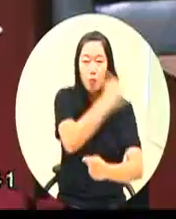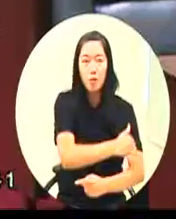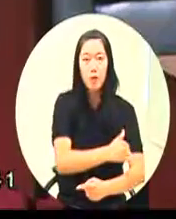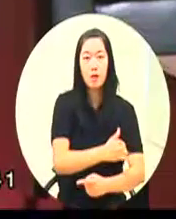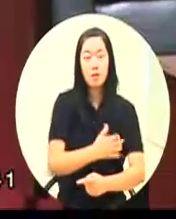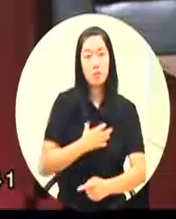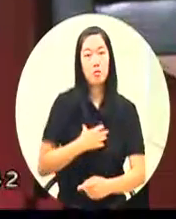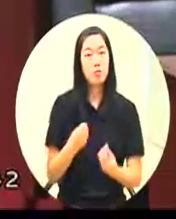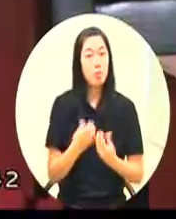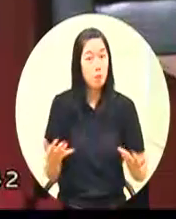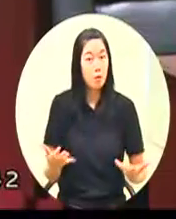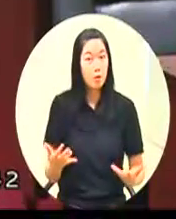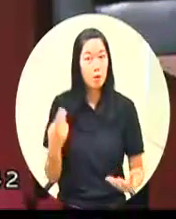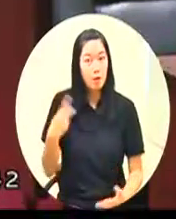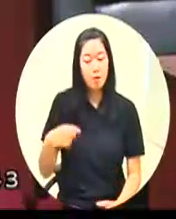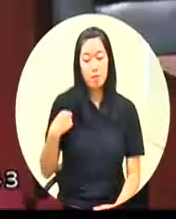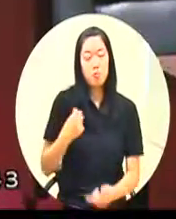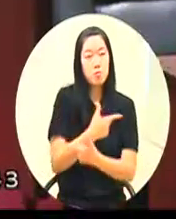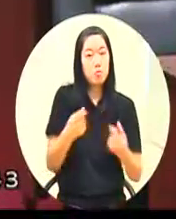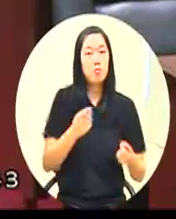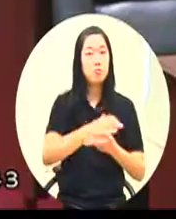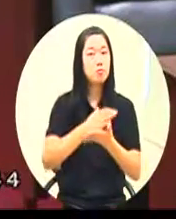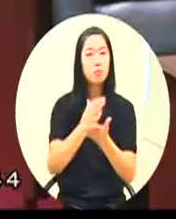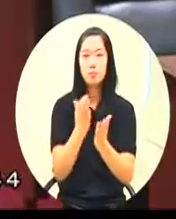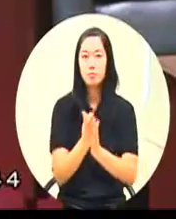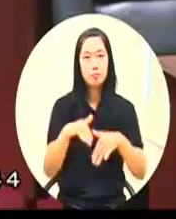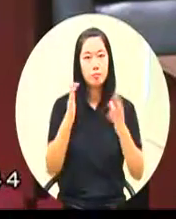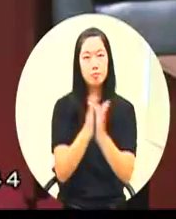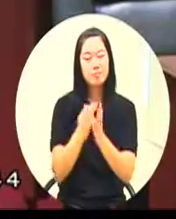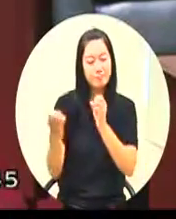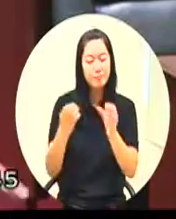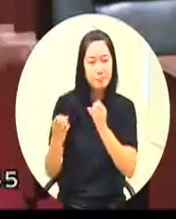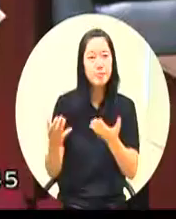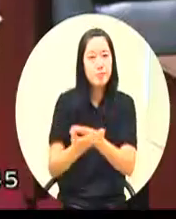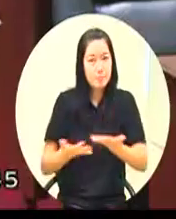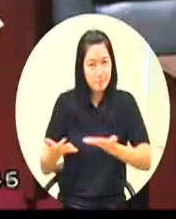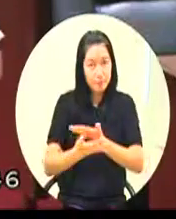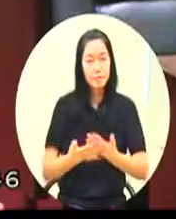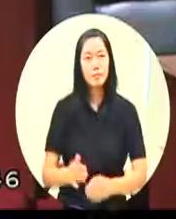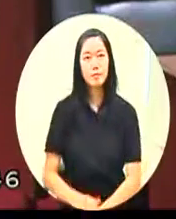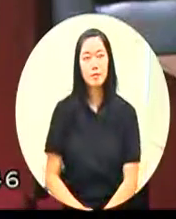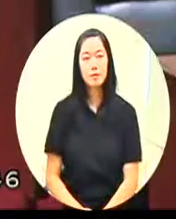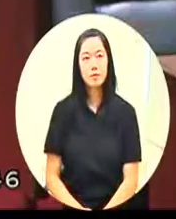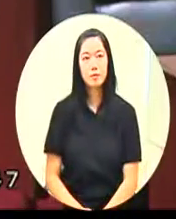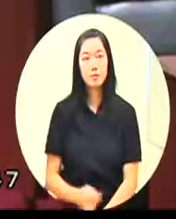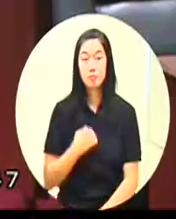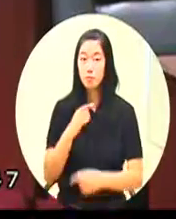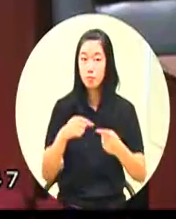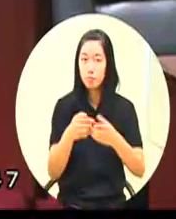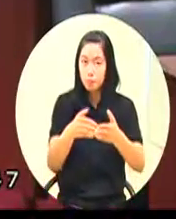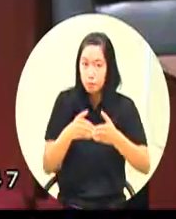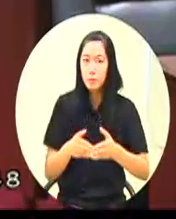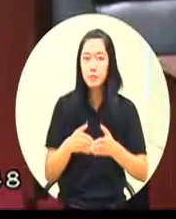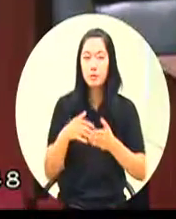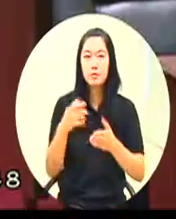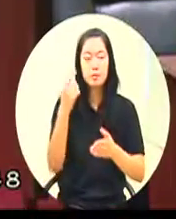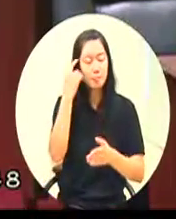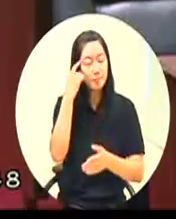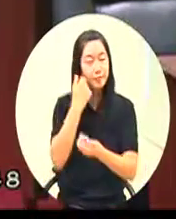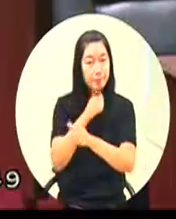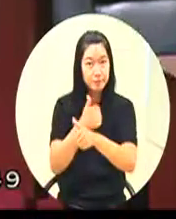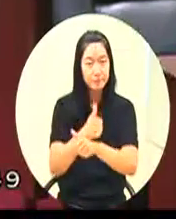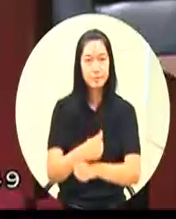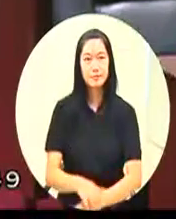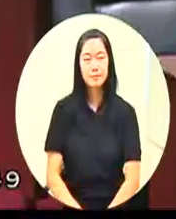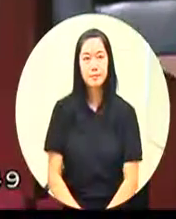包括他的制服等等，我觉得这个应该要积极啦。既然有这样的议题，我觉得我们应该要备案，好不好？那这个部分